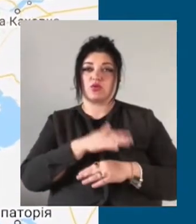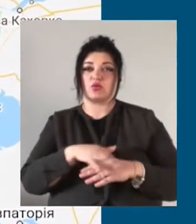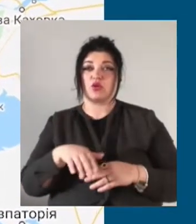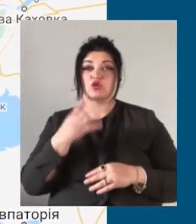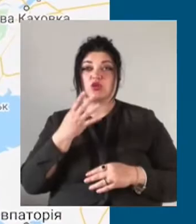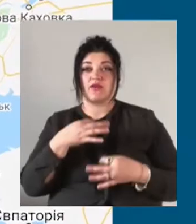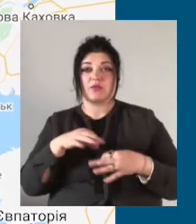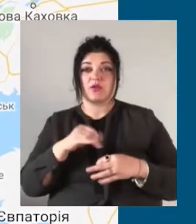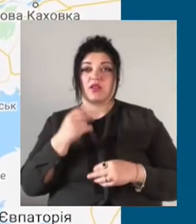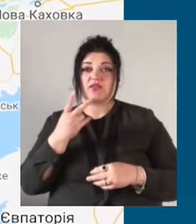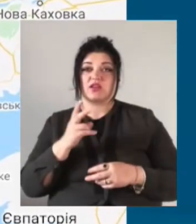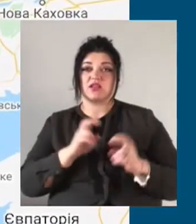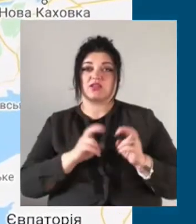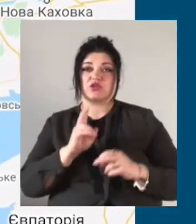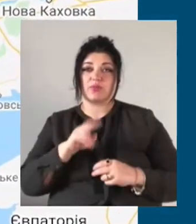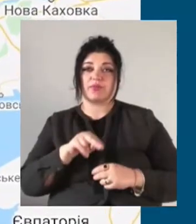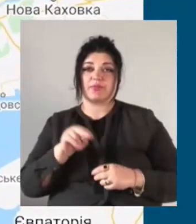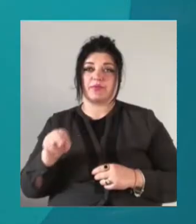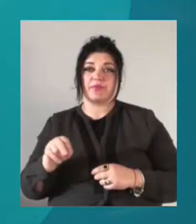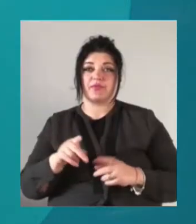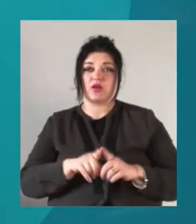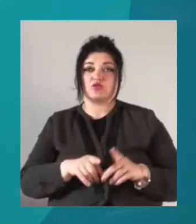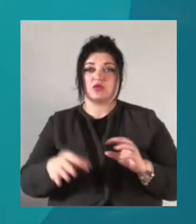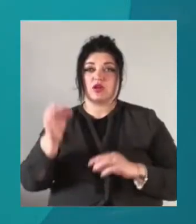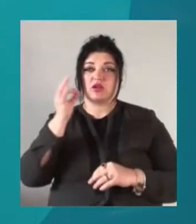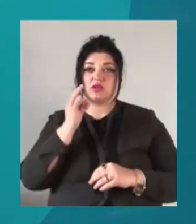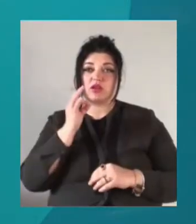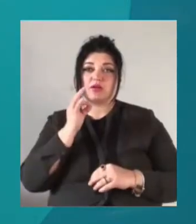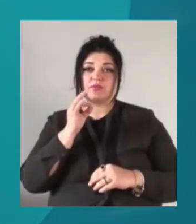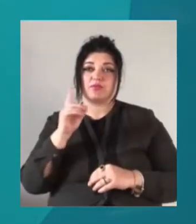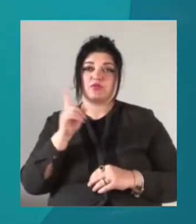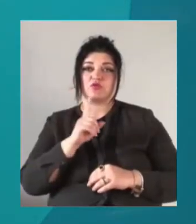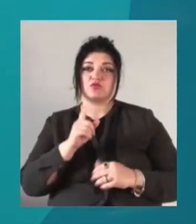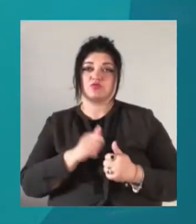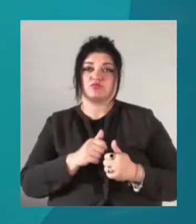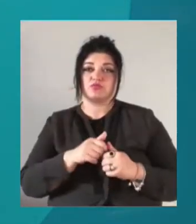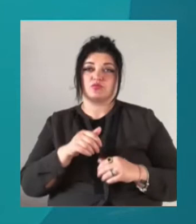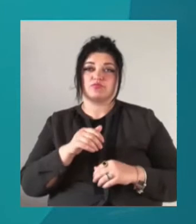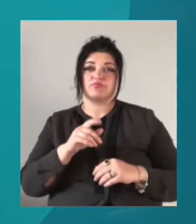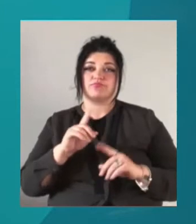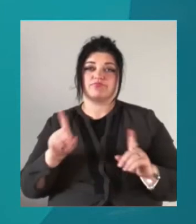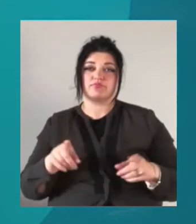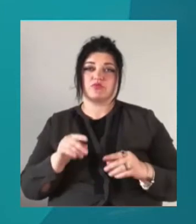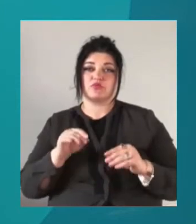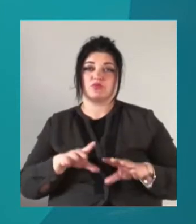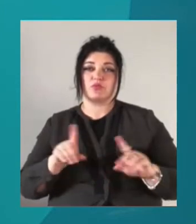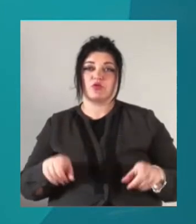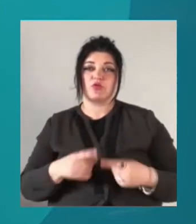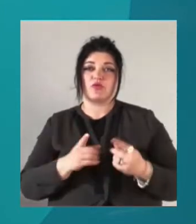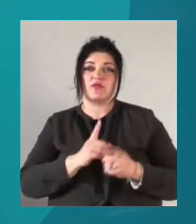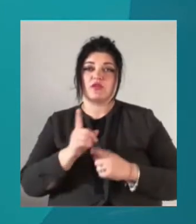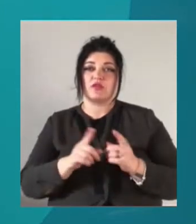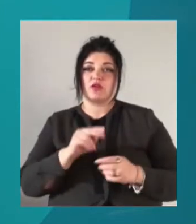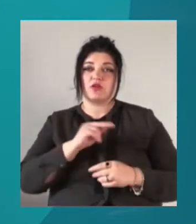та 2 залізничні КПП. Також нагадаємо, що згідно з розпорядженням уряду, поновлено роботу 66 пунктів